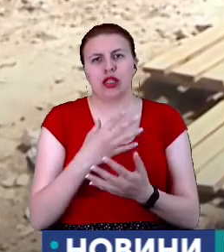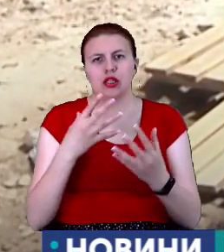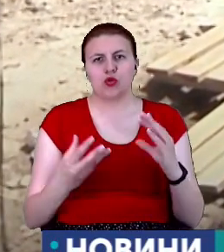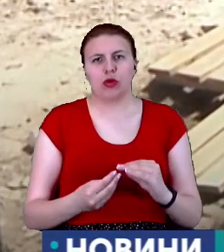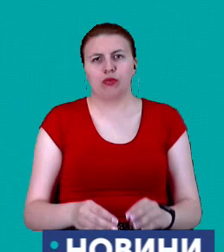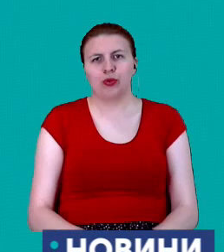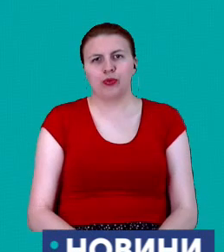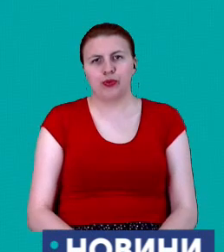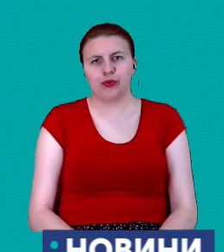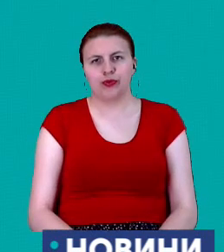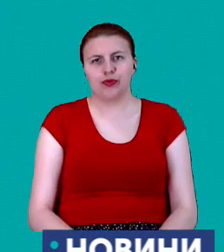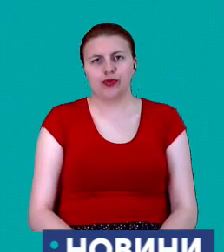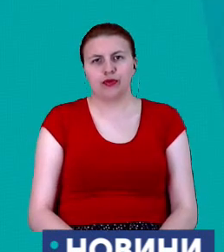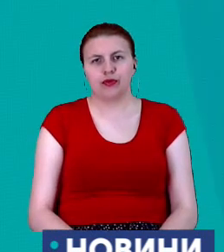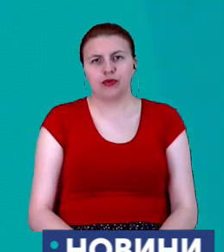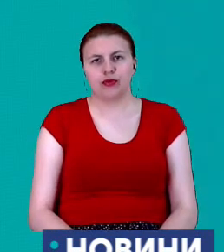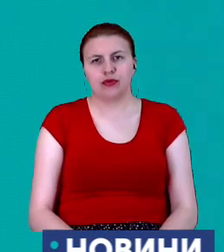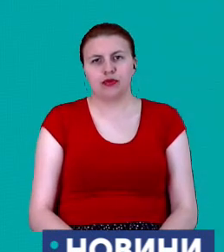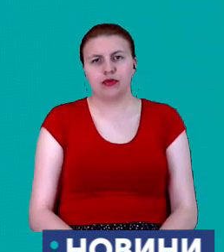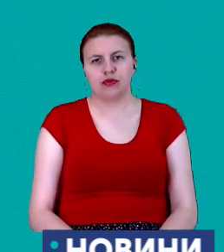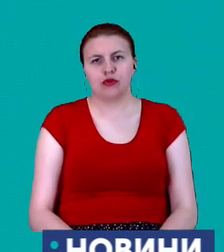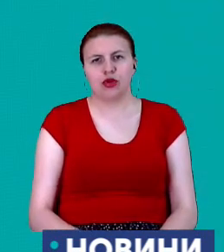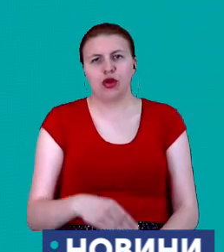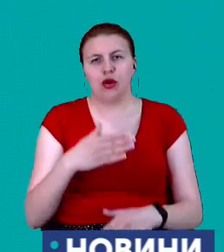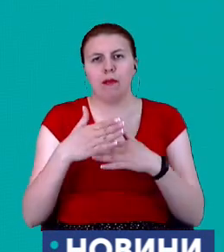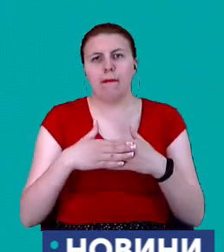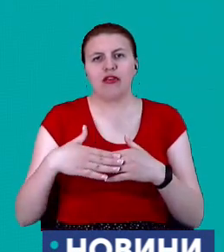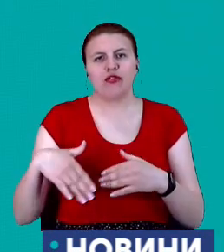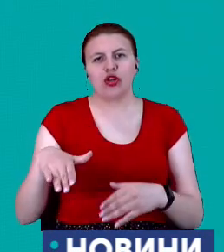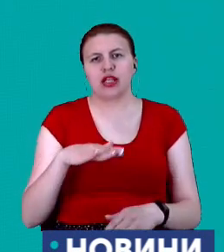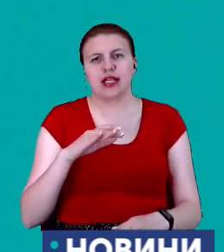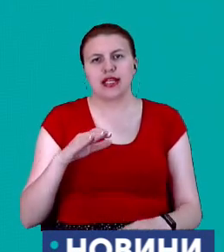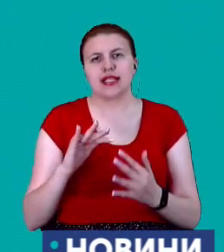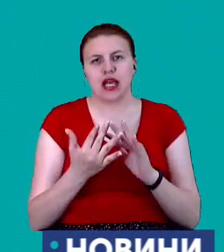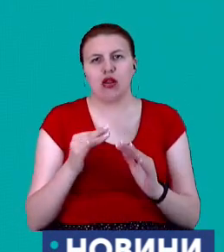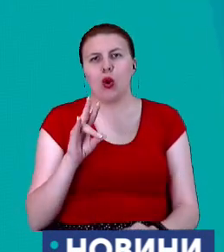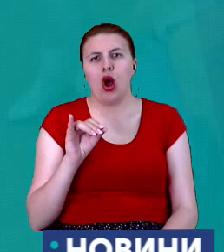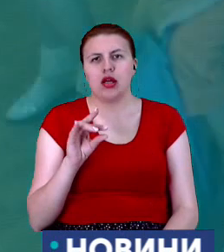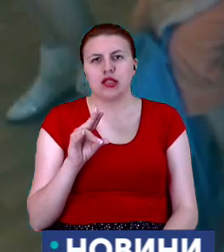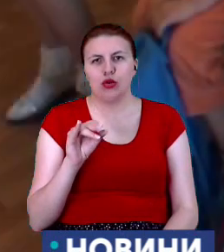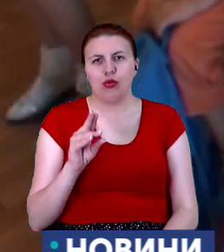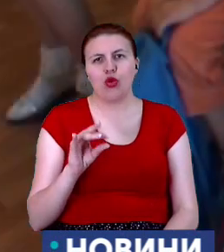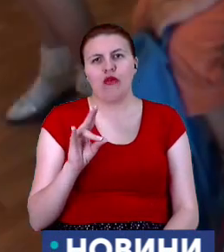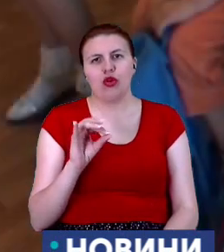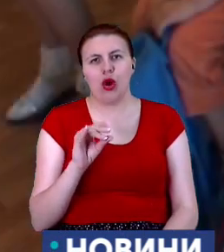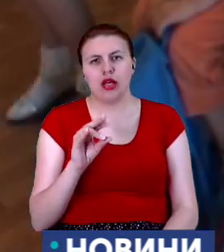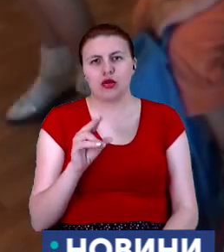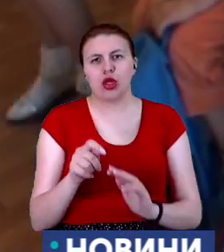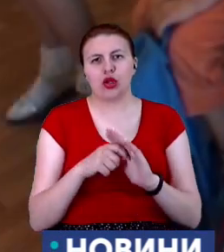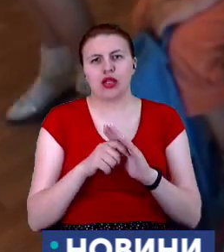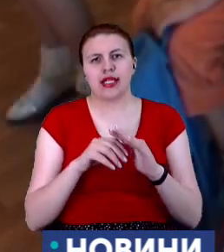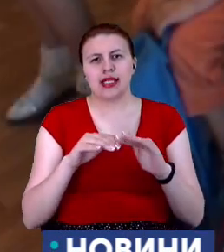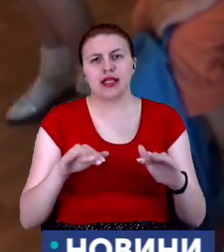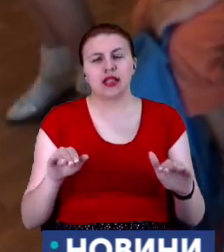Суспільному. У прифронтових селах Луганському та Новолуганському на Донеччині дітям, які цьогоріч вперше підуть до